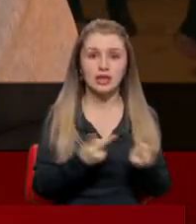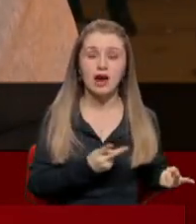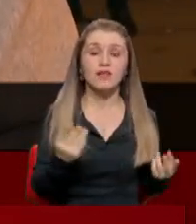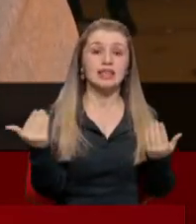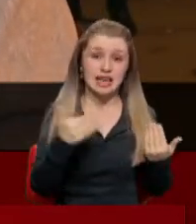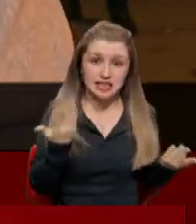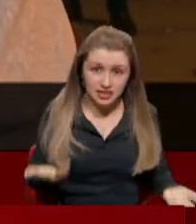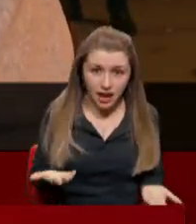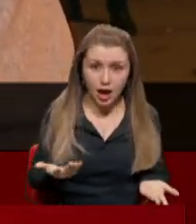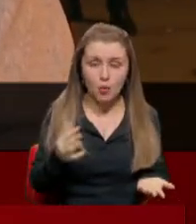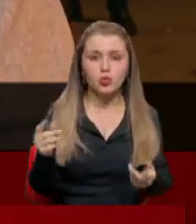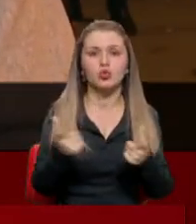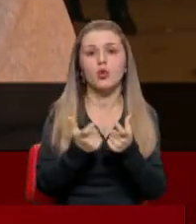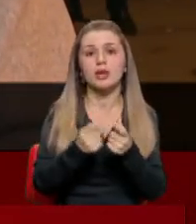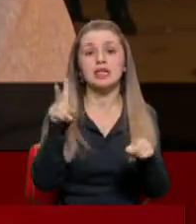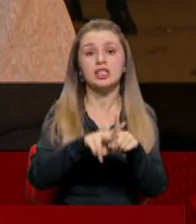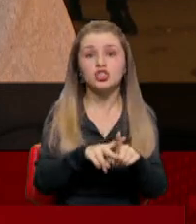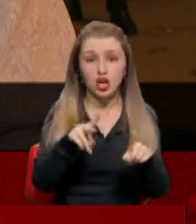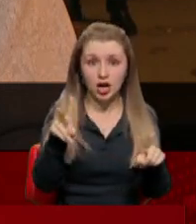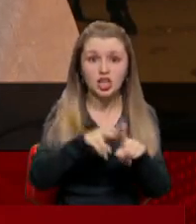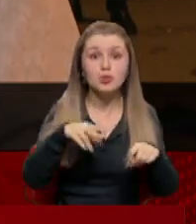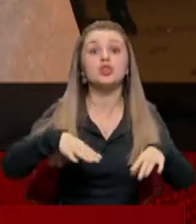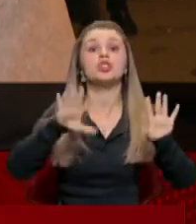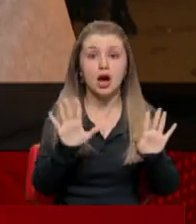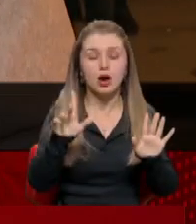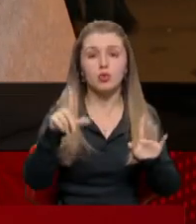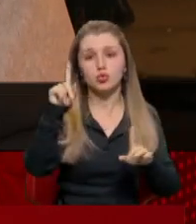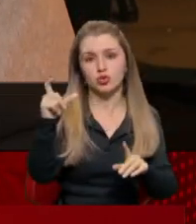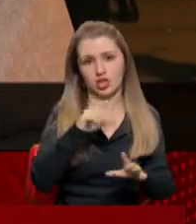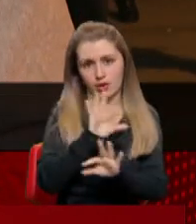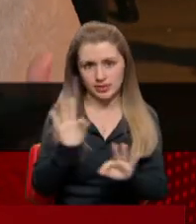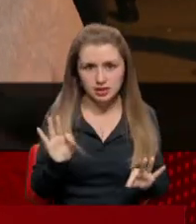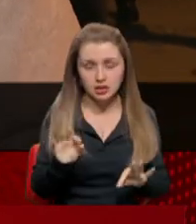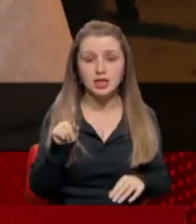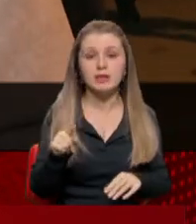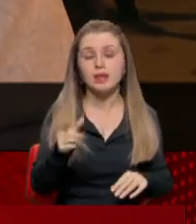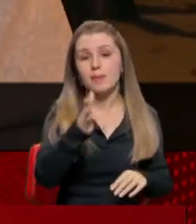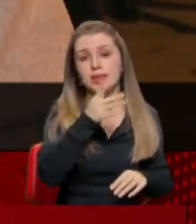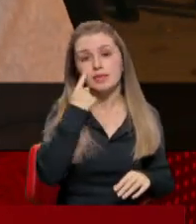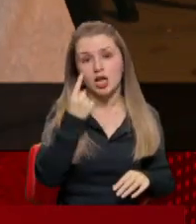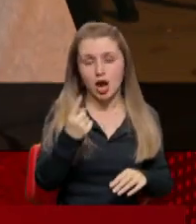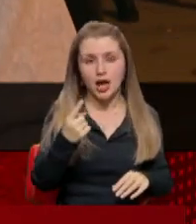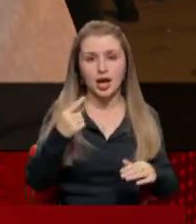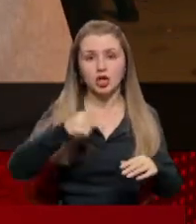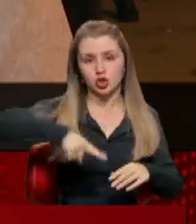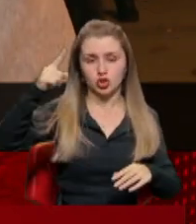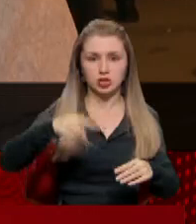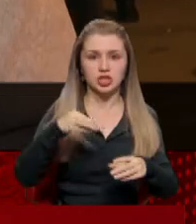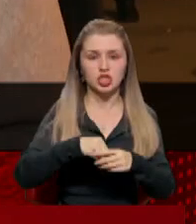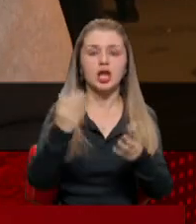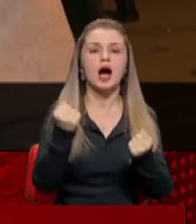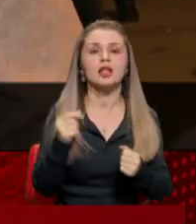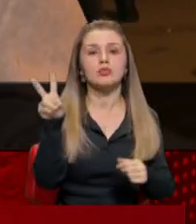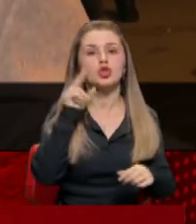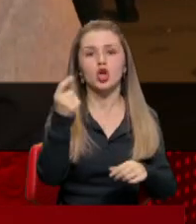gelmesi halinde de bu toplantıya katılacak mı, katılmayacak mı? Bu soru yanıtsız kaldı. Çünkü bildiğimize göre gün içerisinde almış olduğumuz